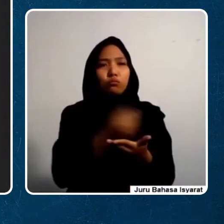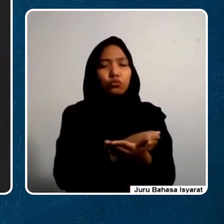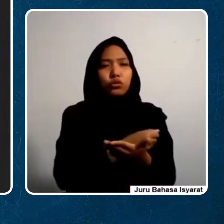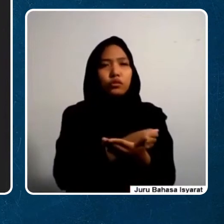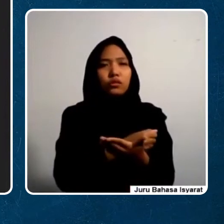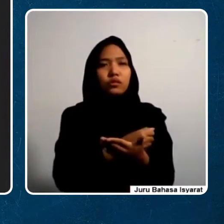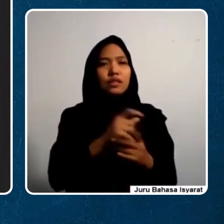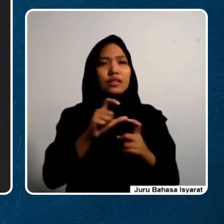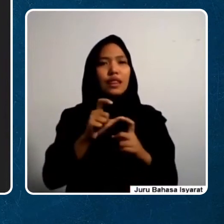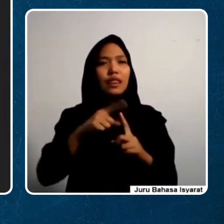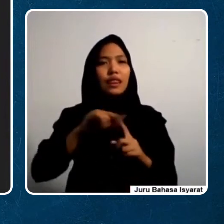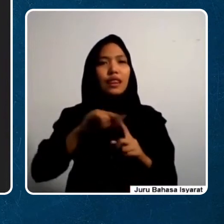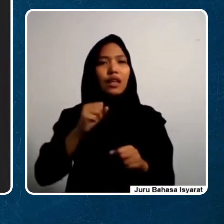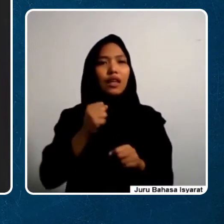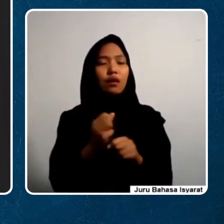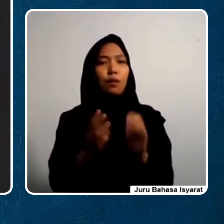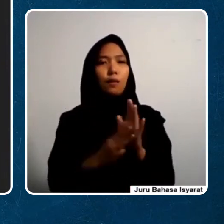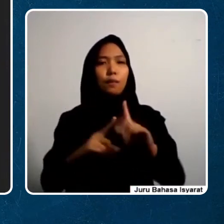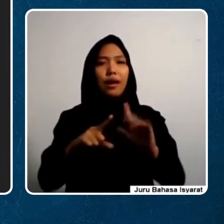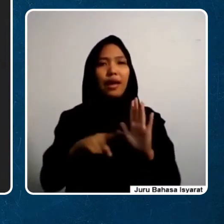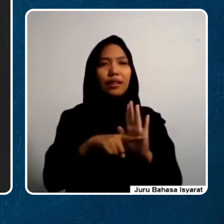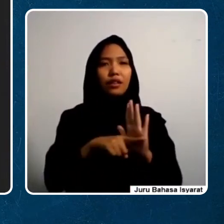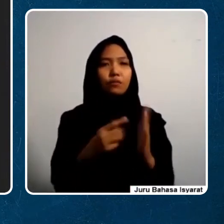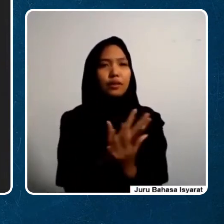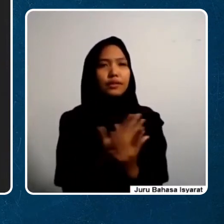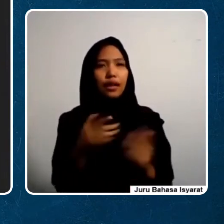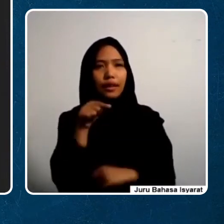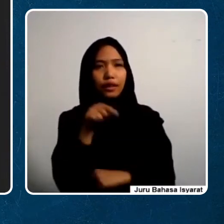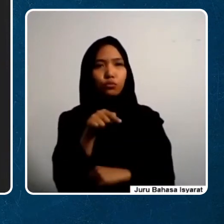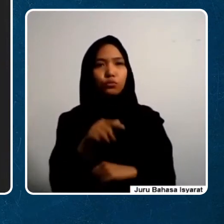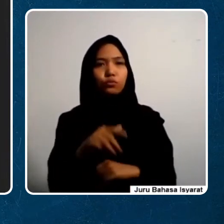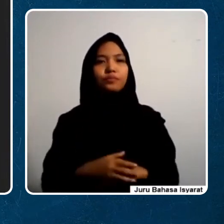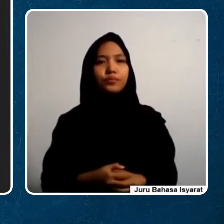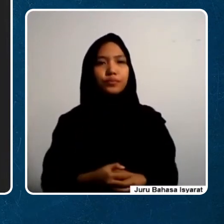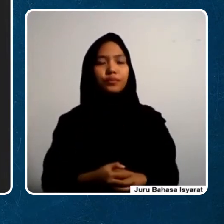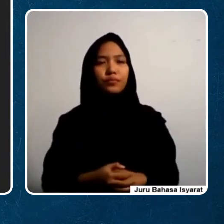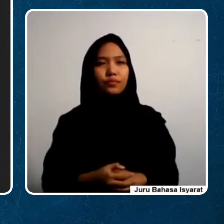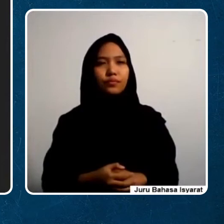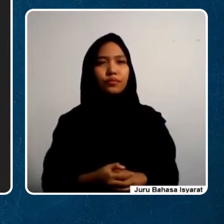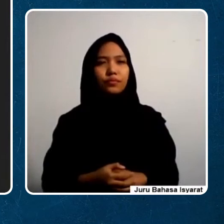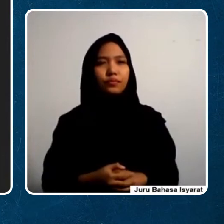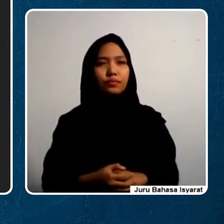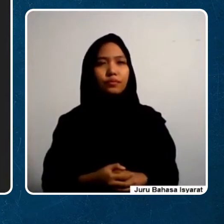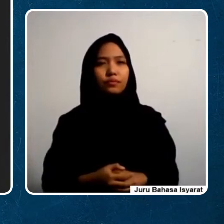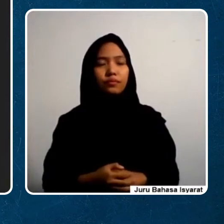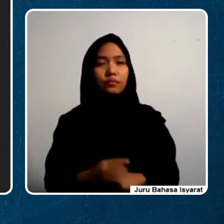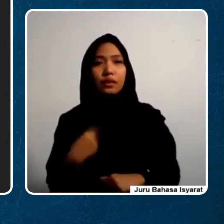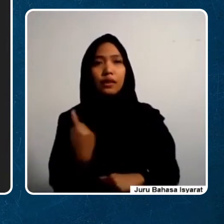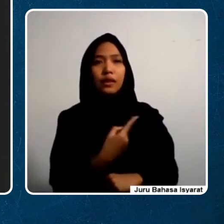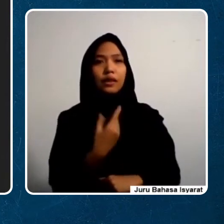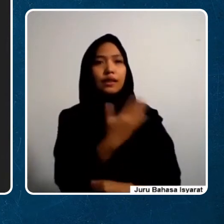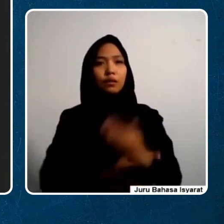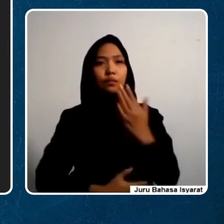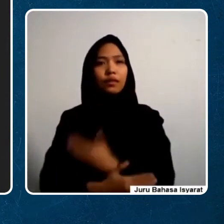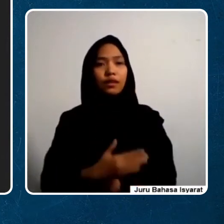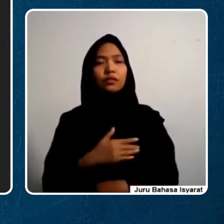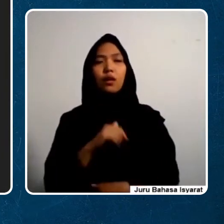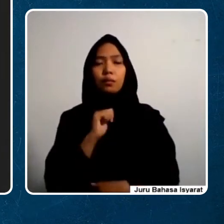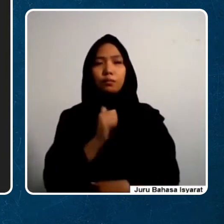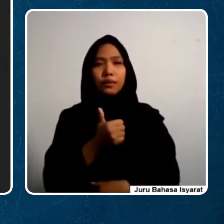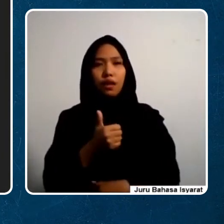tinggi ataupun kerja ataupun soal jodohnya. Nah, kita ingin menghapus stigma negatif itu